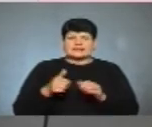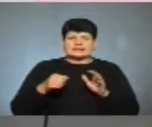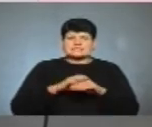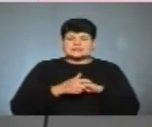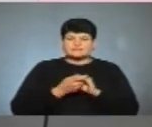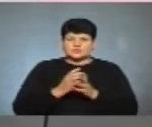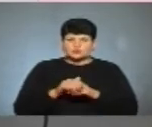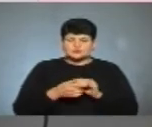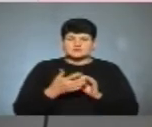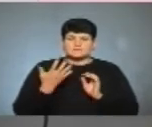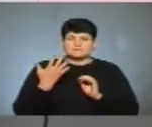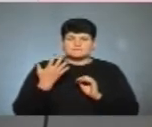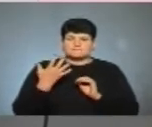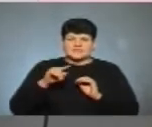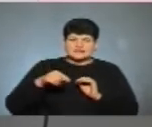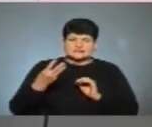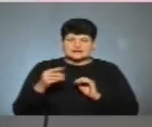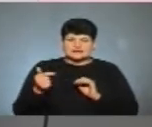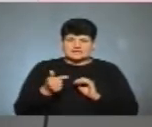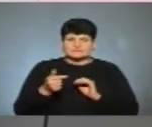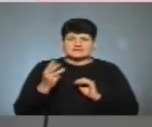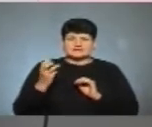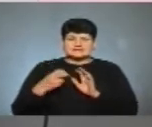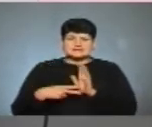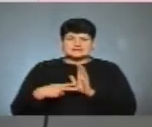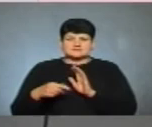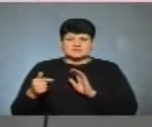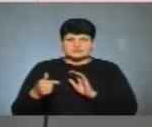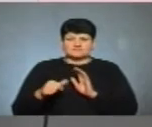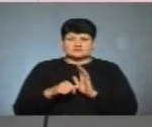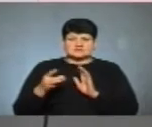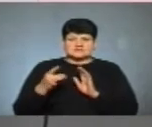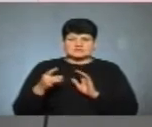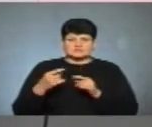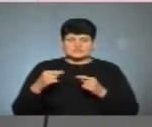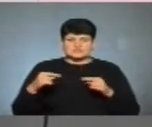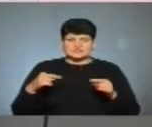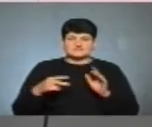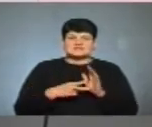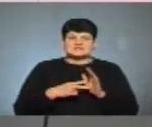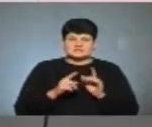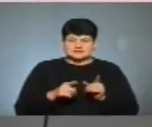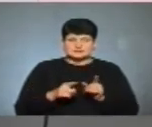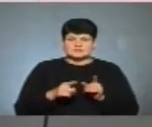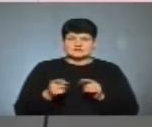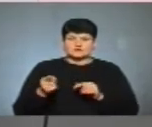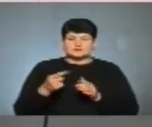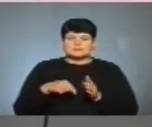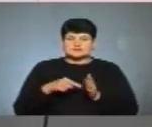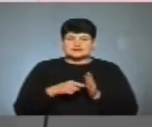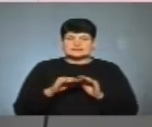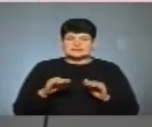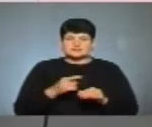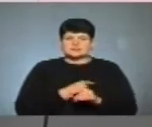засіб 5,3 гривні і 370 гривень, в 6 разів різниця, в 7 навіть. Тернопільська міська дитяча